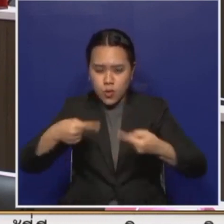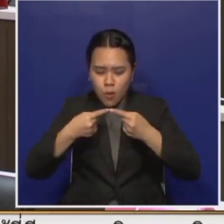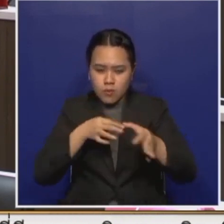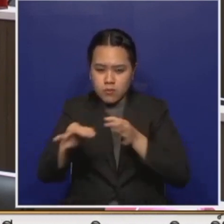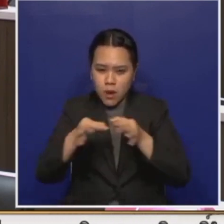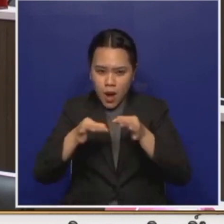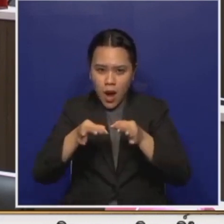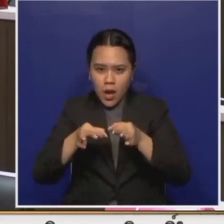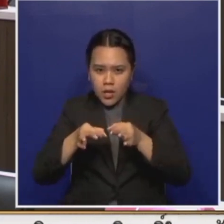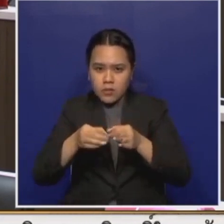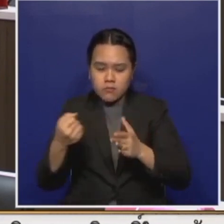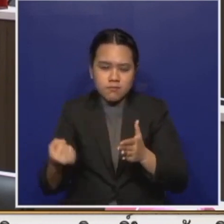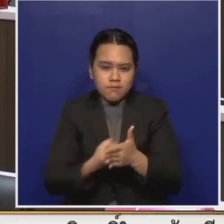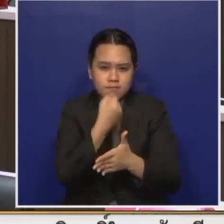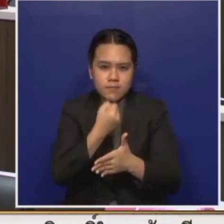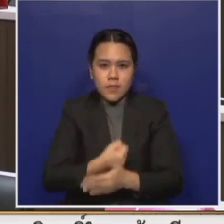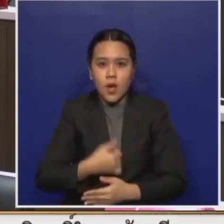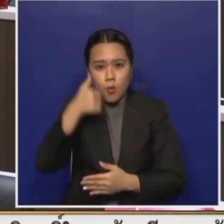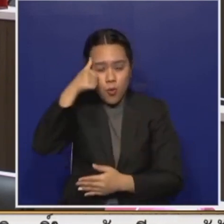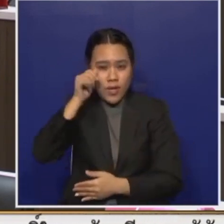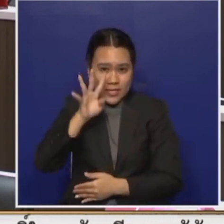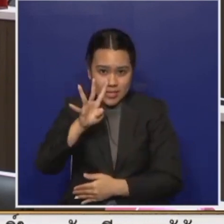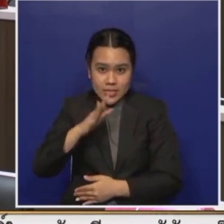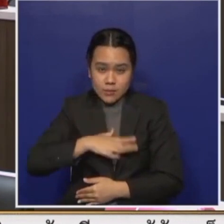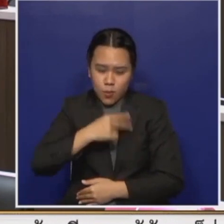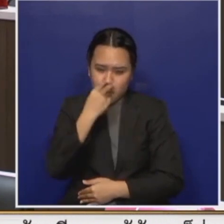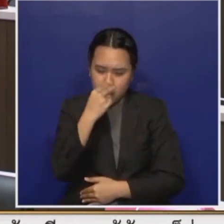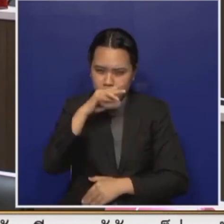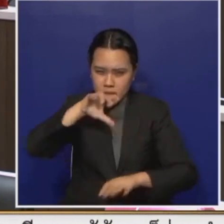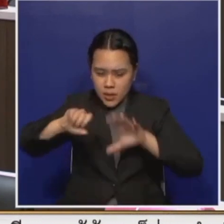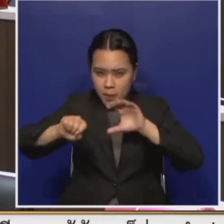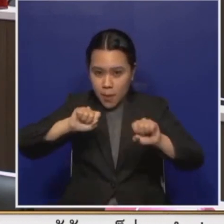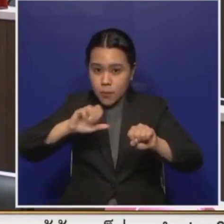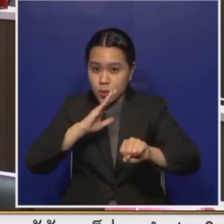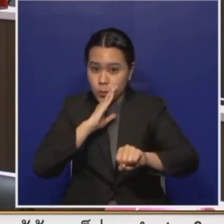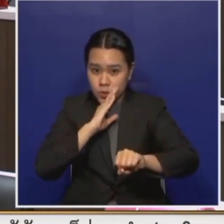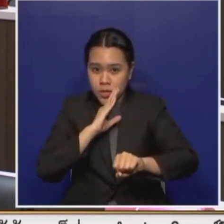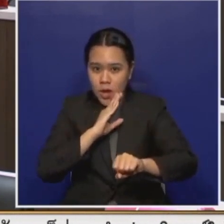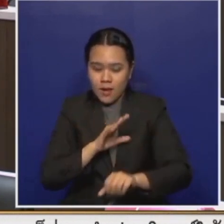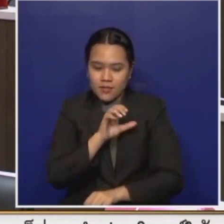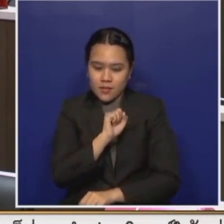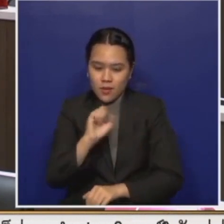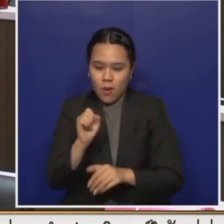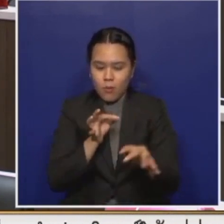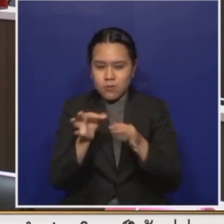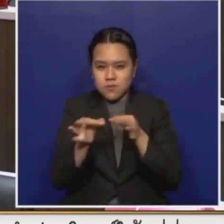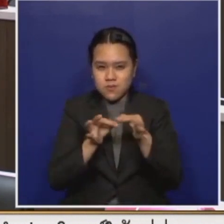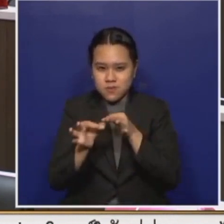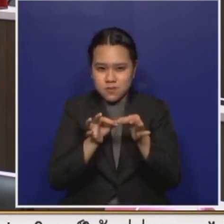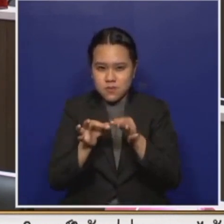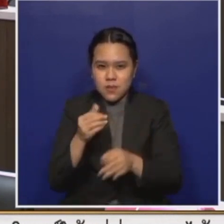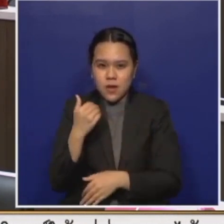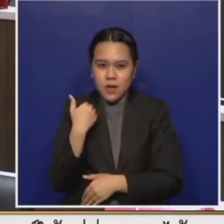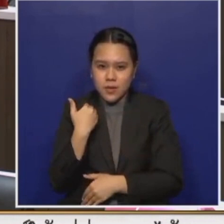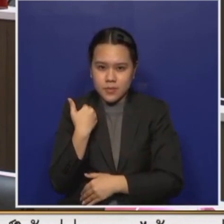เพราะว่า เท่าที่ผมสังเกตมาสีวันเวลาสมาชิกหรอกพี่ปรายนะครับมีอยู่